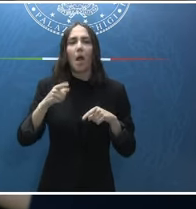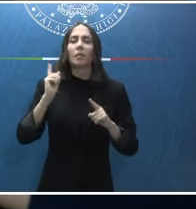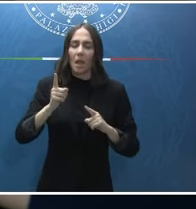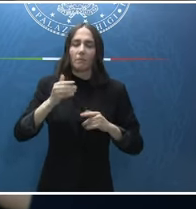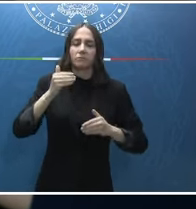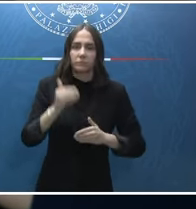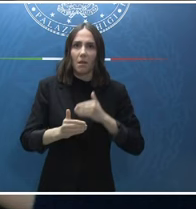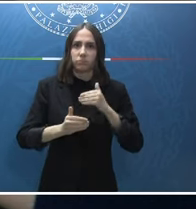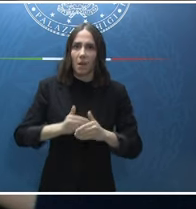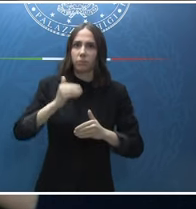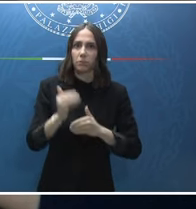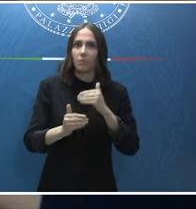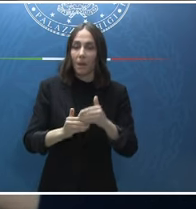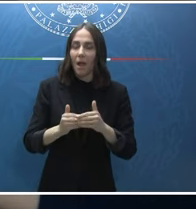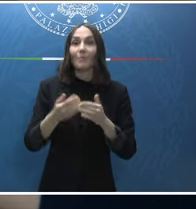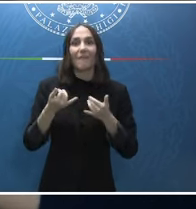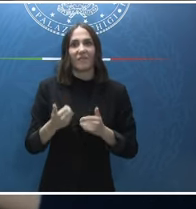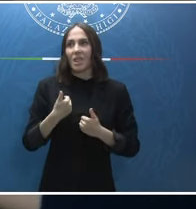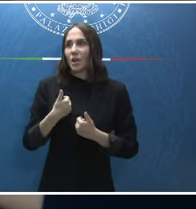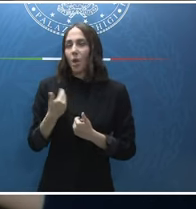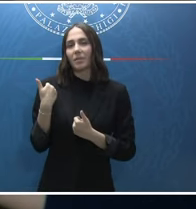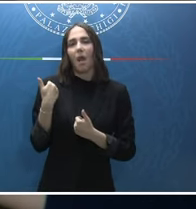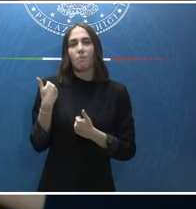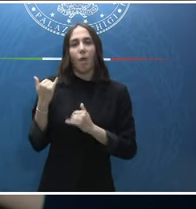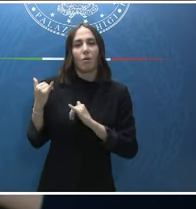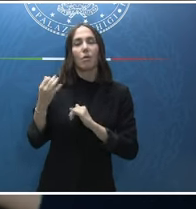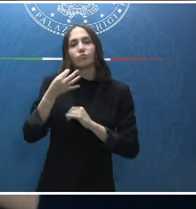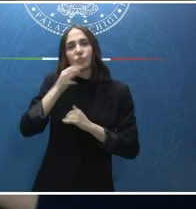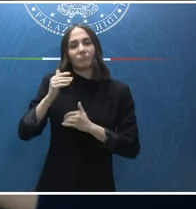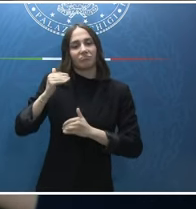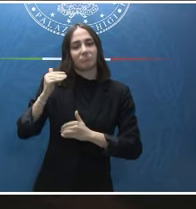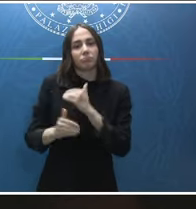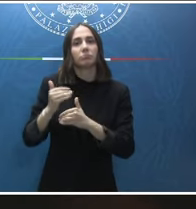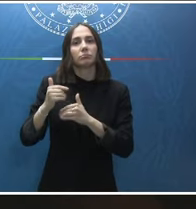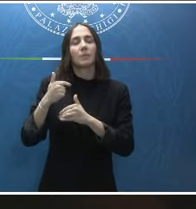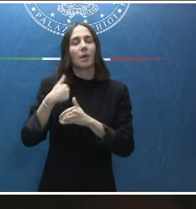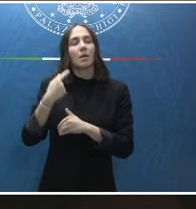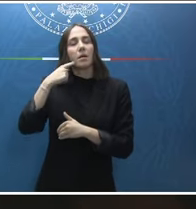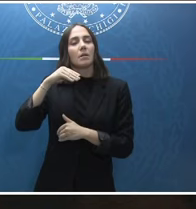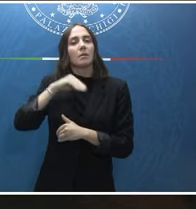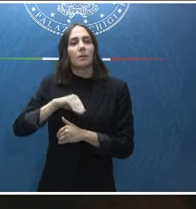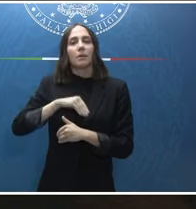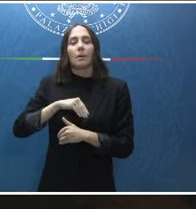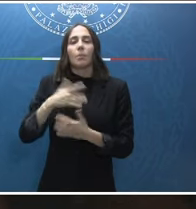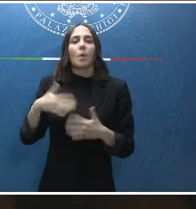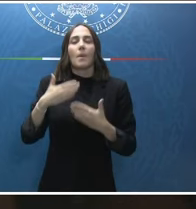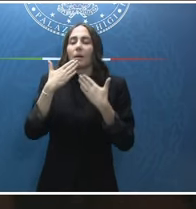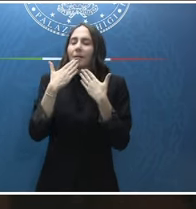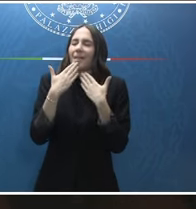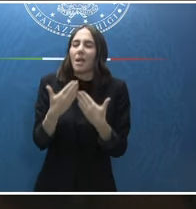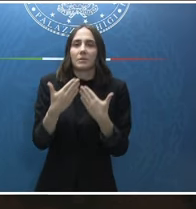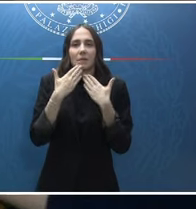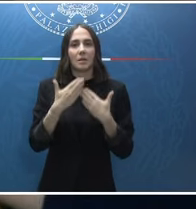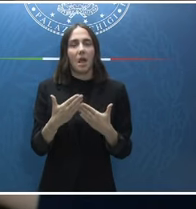mio figlio è uscito da quella spirale e io ho provato e provo tuttora quel sentimento che si chiama gratitudine,